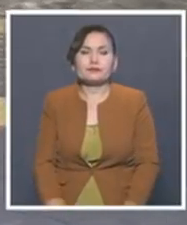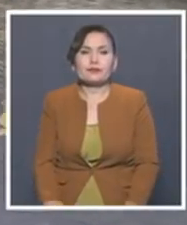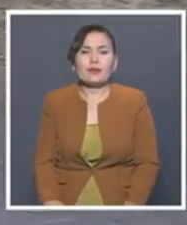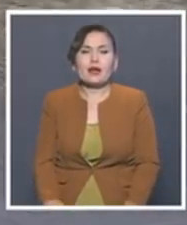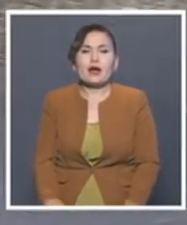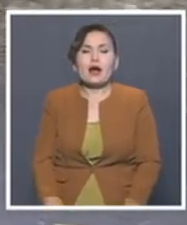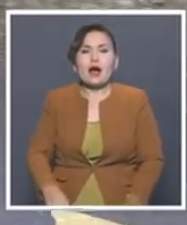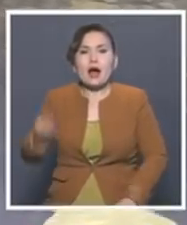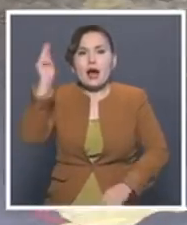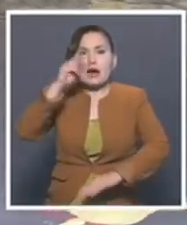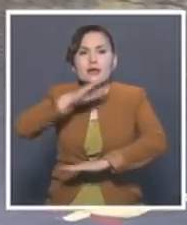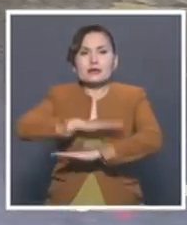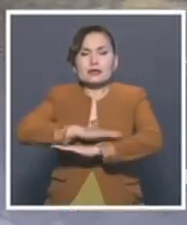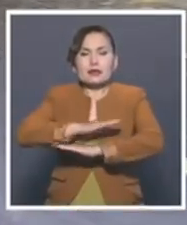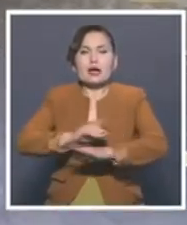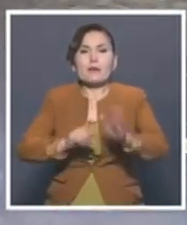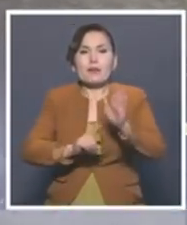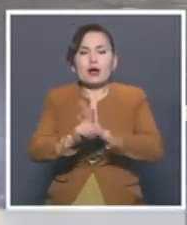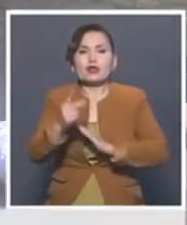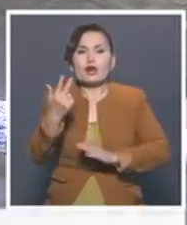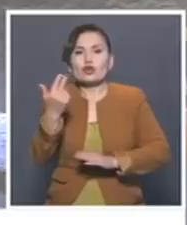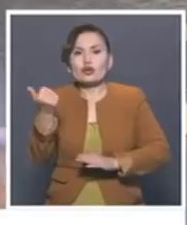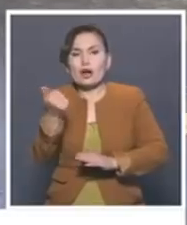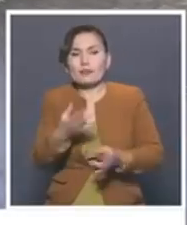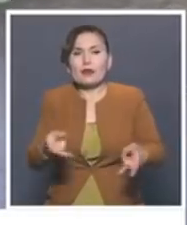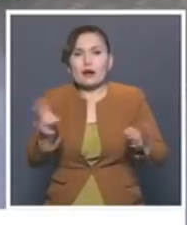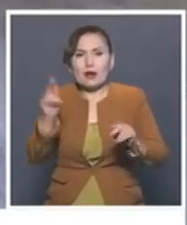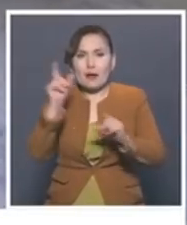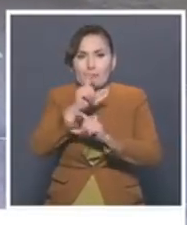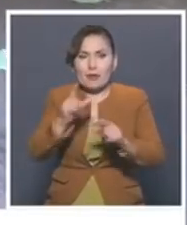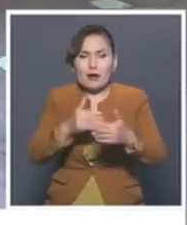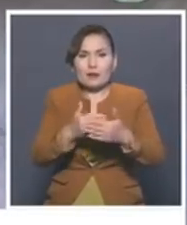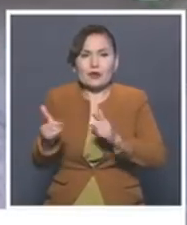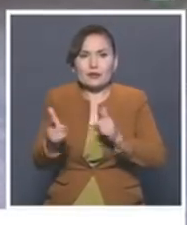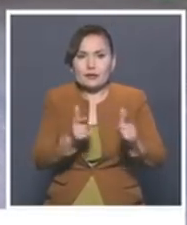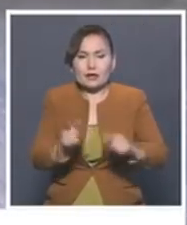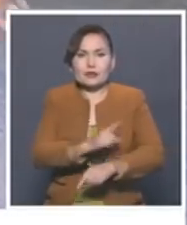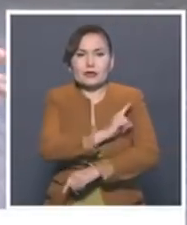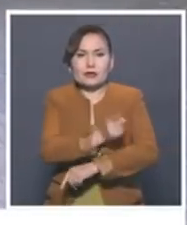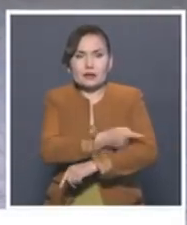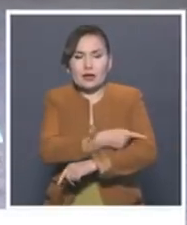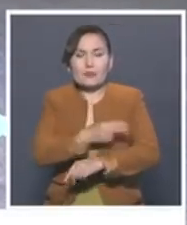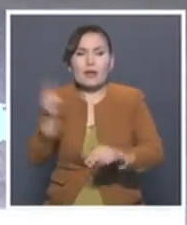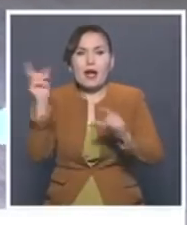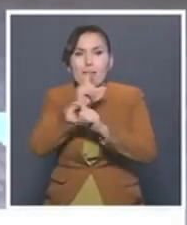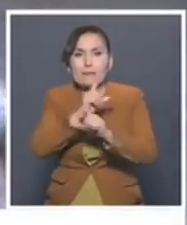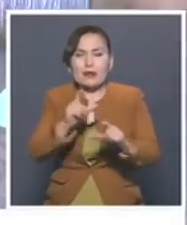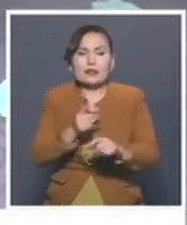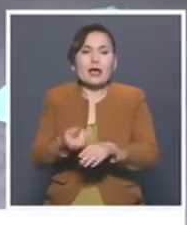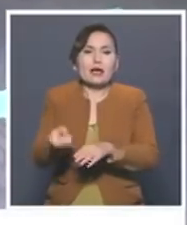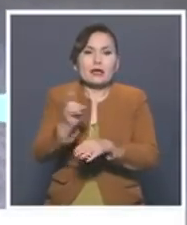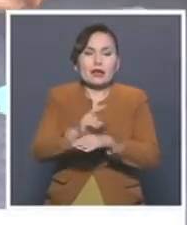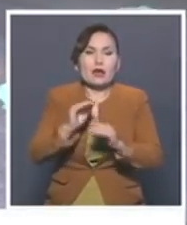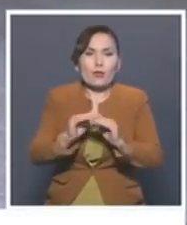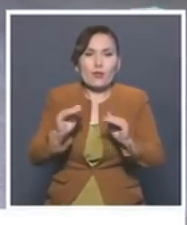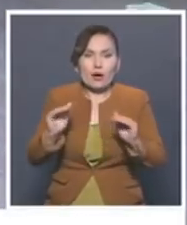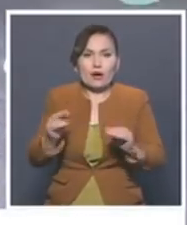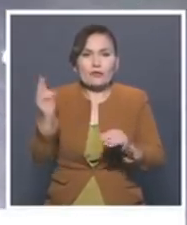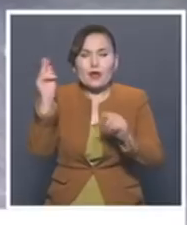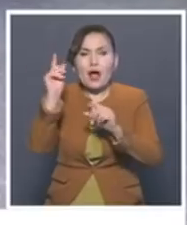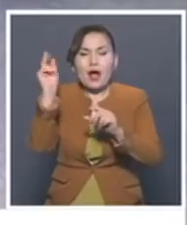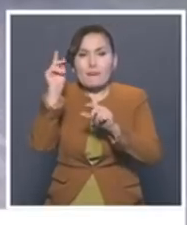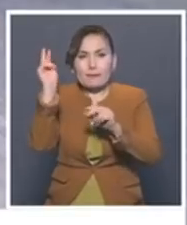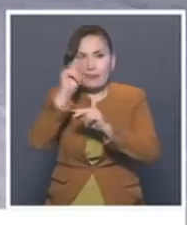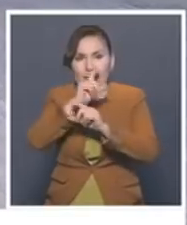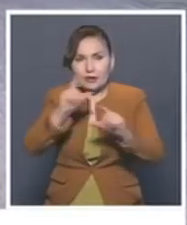Сабақтың басталуына небәрі ұшақ апта уақыт қалды, сол себепті қазір мектептерде дайындық қызу. Ең әуелі мектепке келген оқушының осы мектептің ауласында